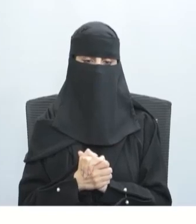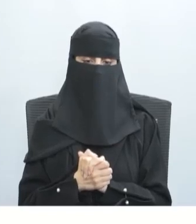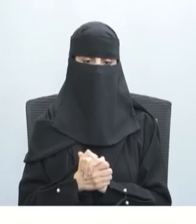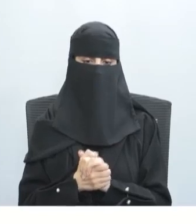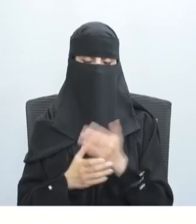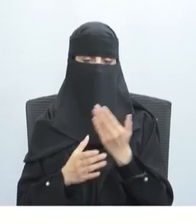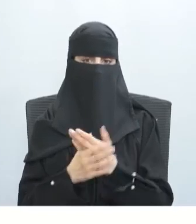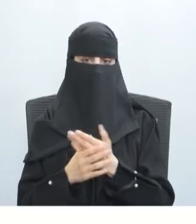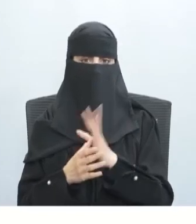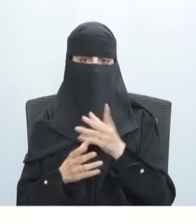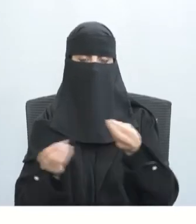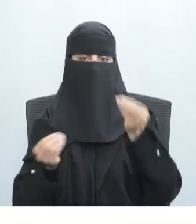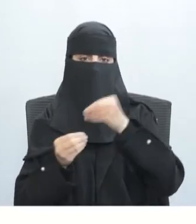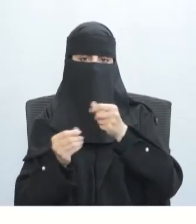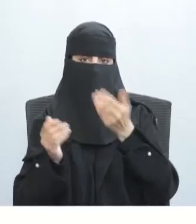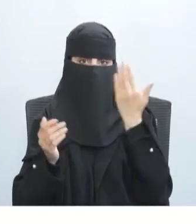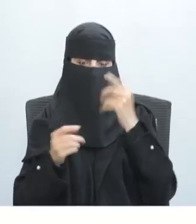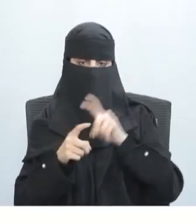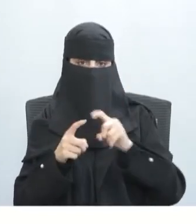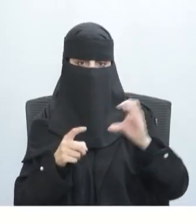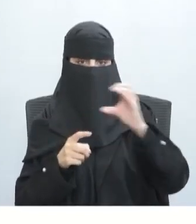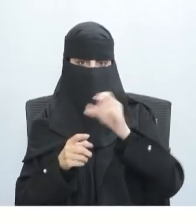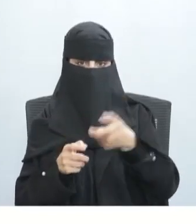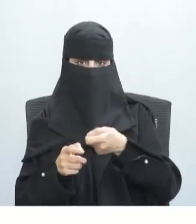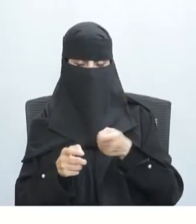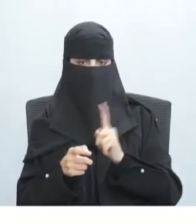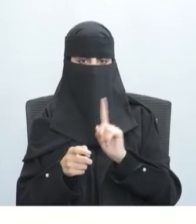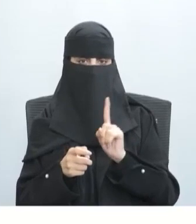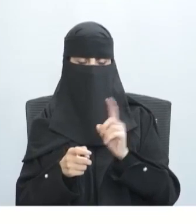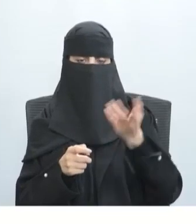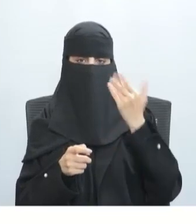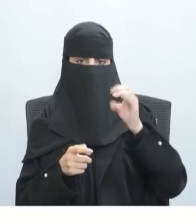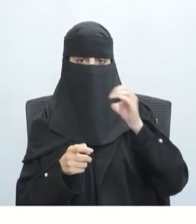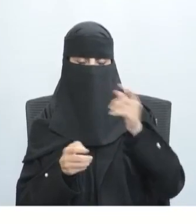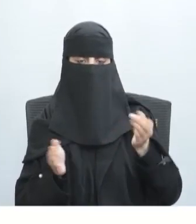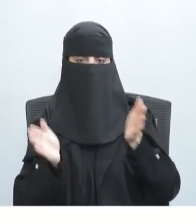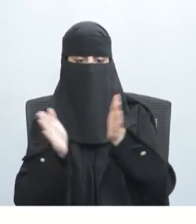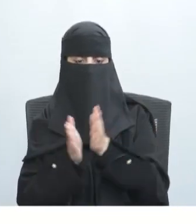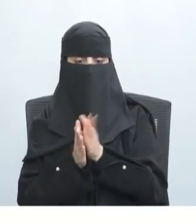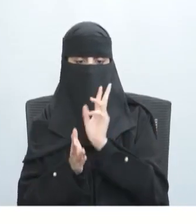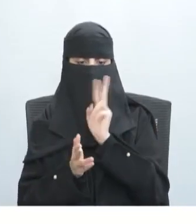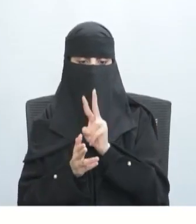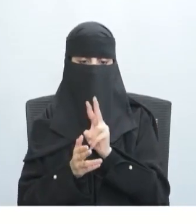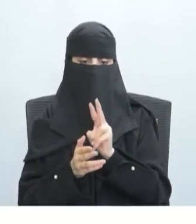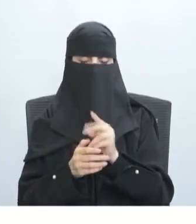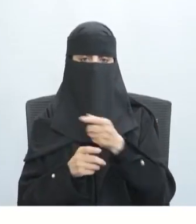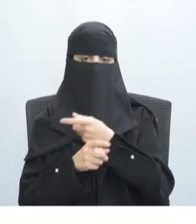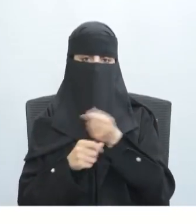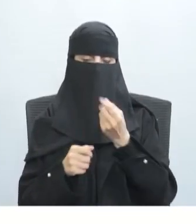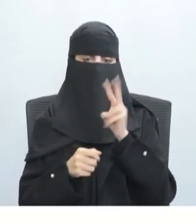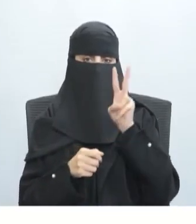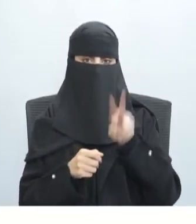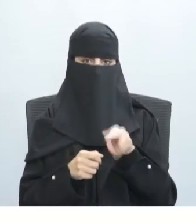لماذا لان اصبحت تراكميه وهذا ما نقصد بالتراكم 110 ضرب 10 ضرب سنه اذا ارباح